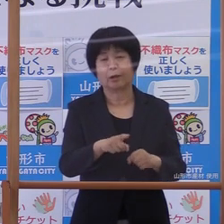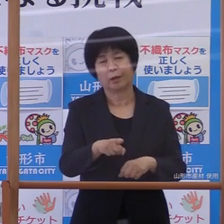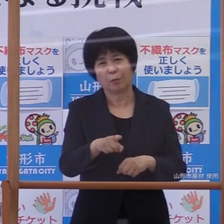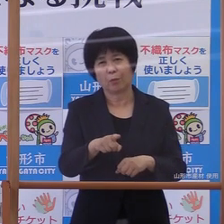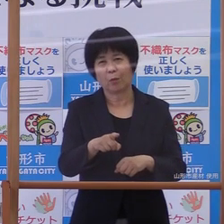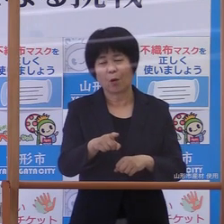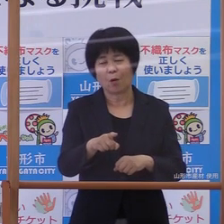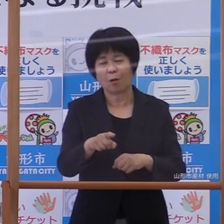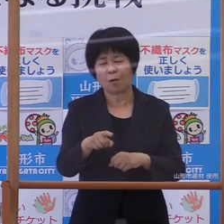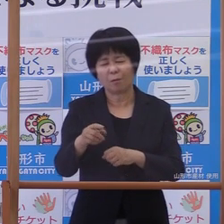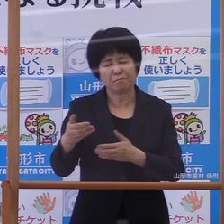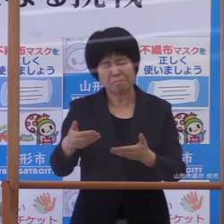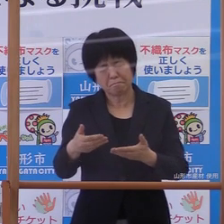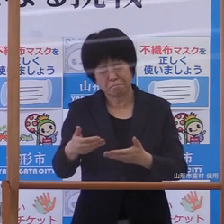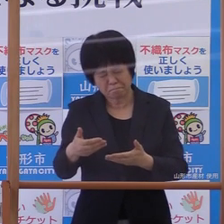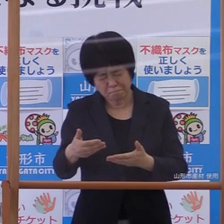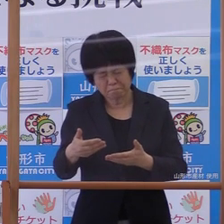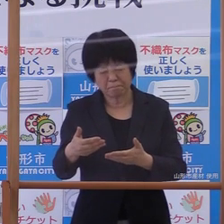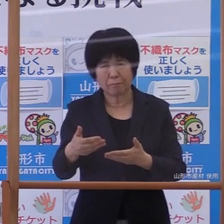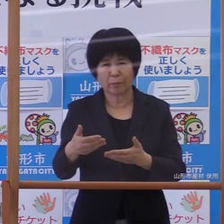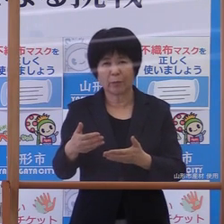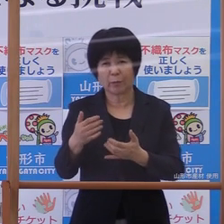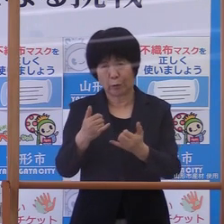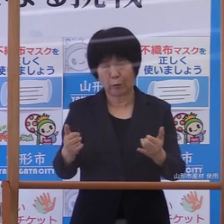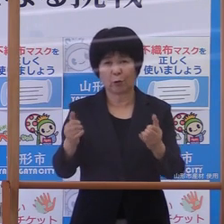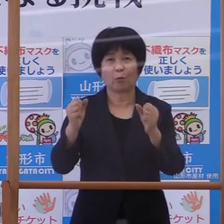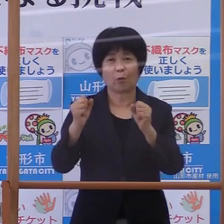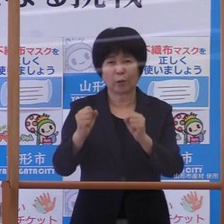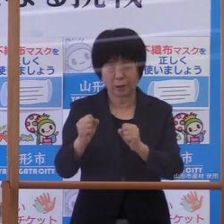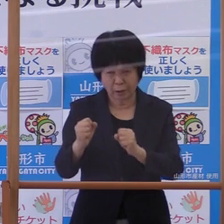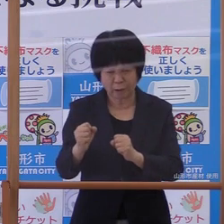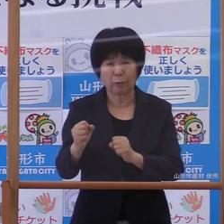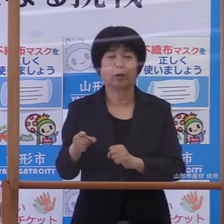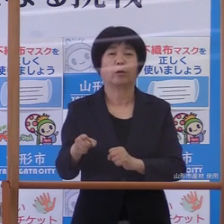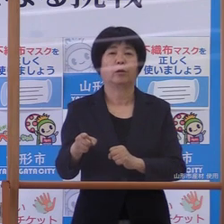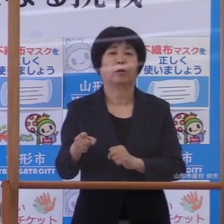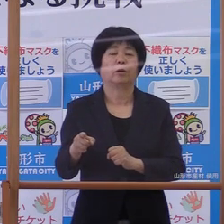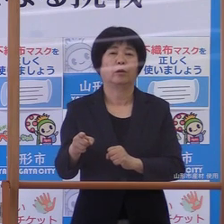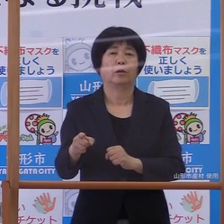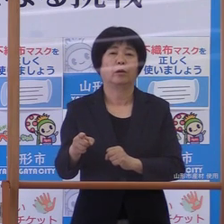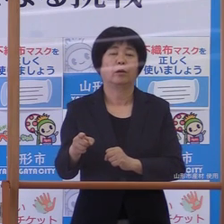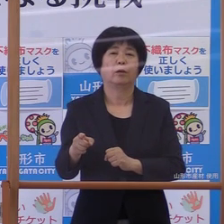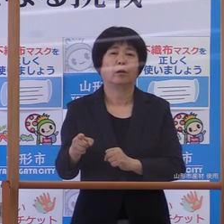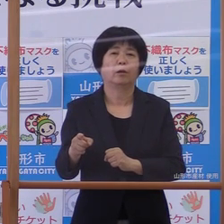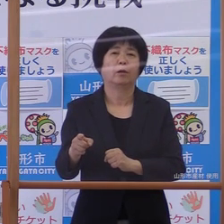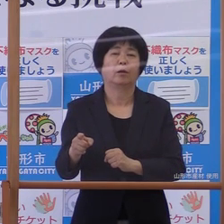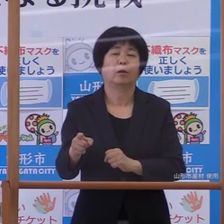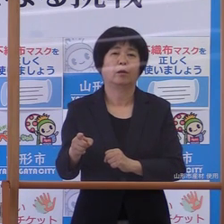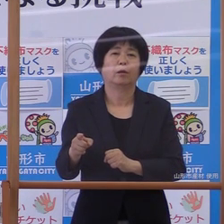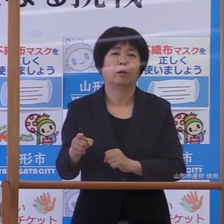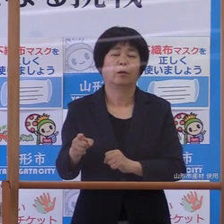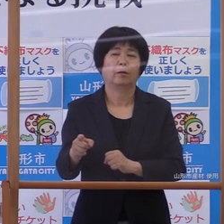っていらっしゃる、あるいは悩みを抱えていらっしゃる方もおりまして、非常にその